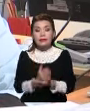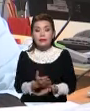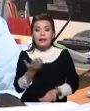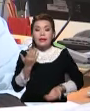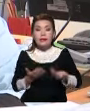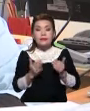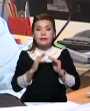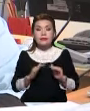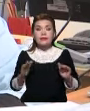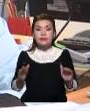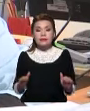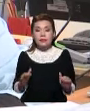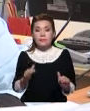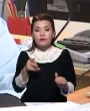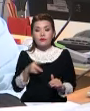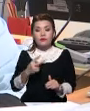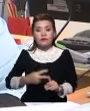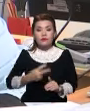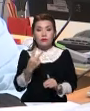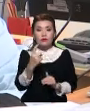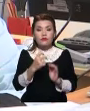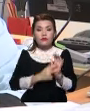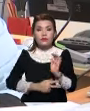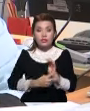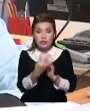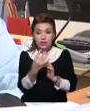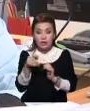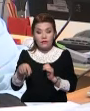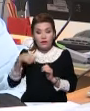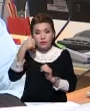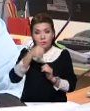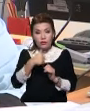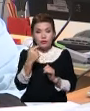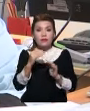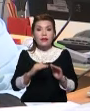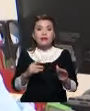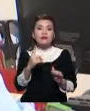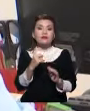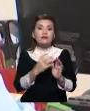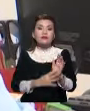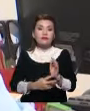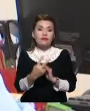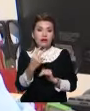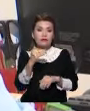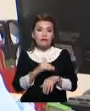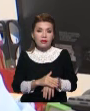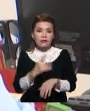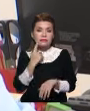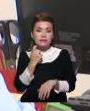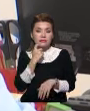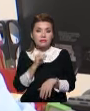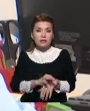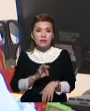нас в 2022 году было 184, а в этом году у нас дети 192. Факторы риска сахарный диабет,